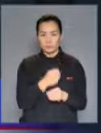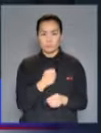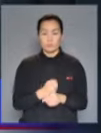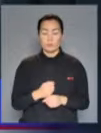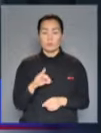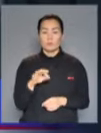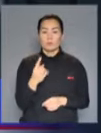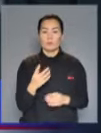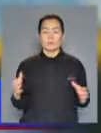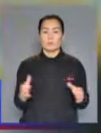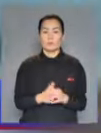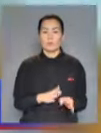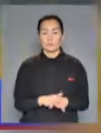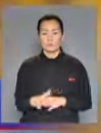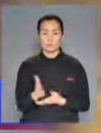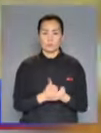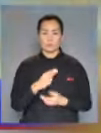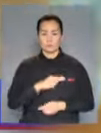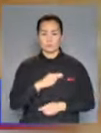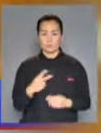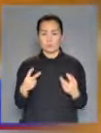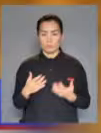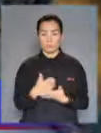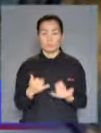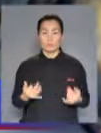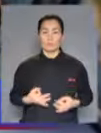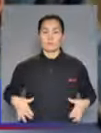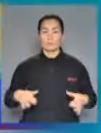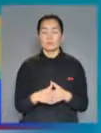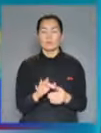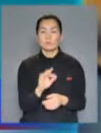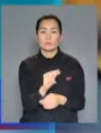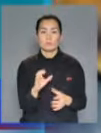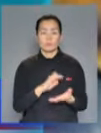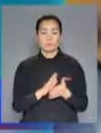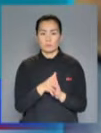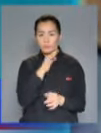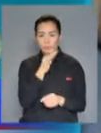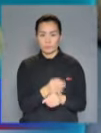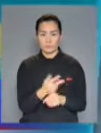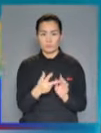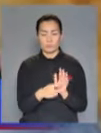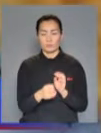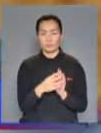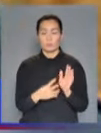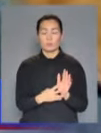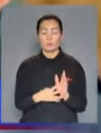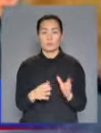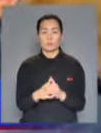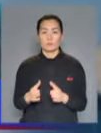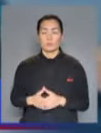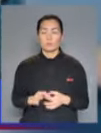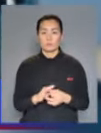департаментінің өрт сөндіру бөлімінің толыққанды қызметкері атанды. Бүгінде облыстық төтенше жағдайлар департаменті 819